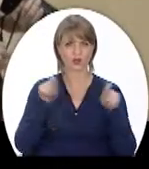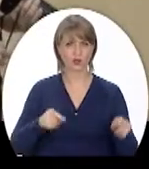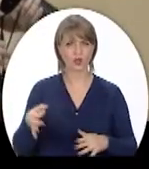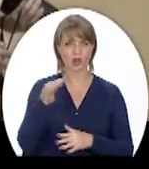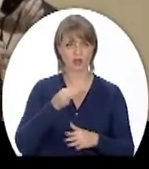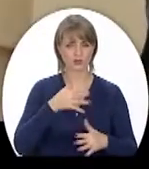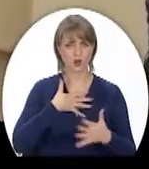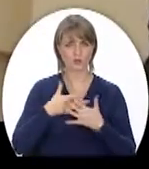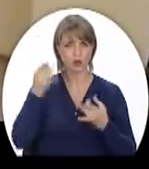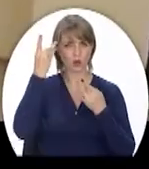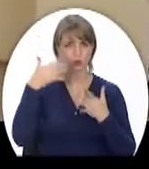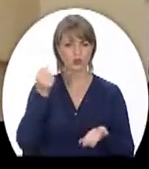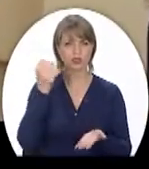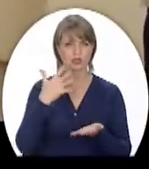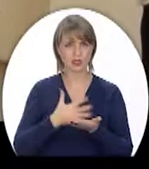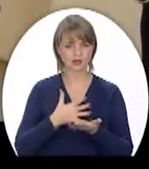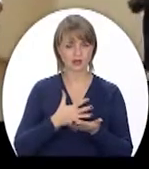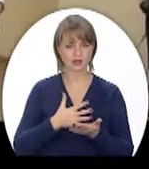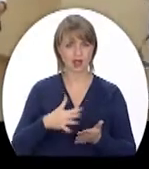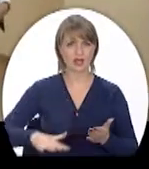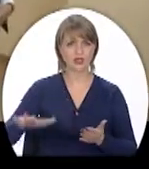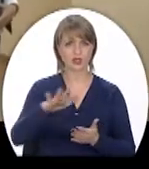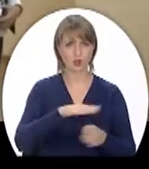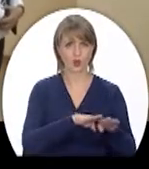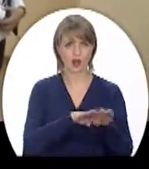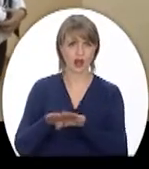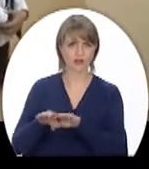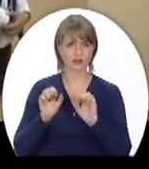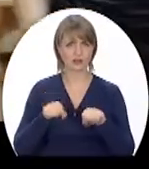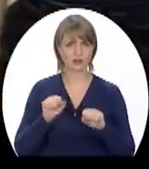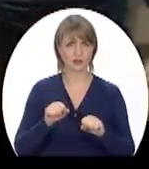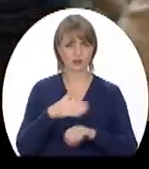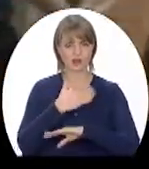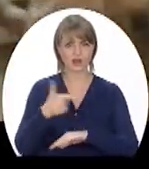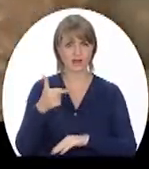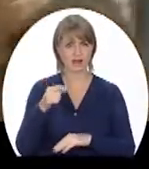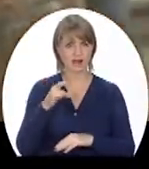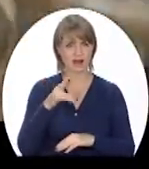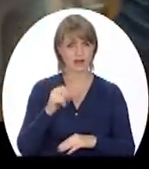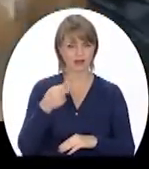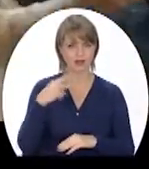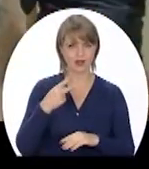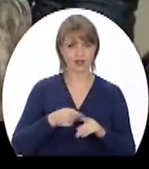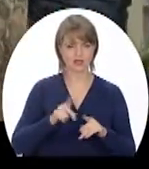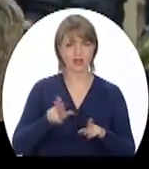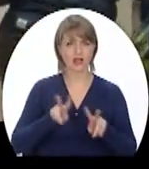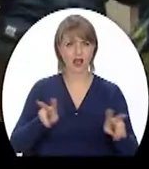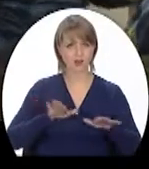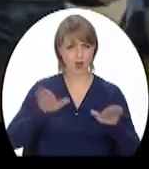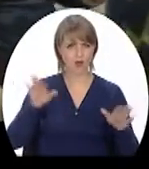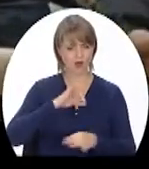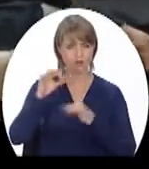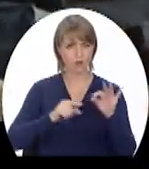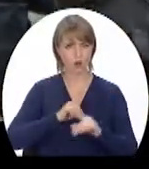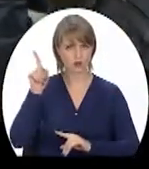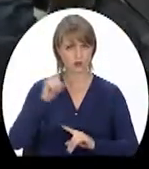областной общественно-культурный центр «Территория равных возможностей» на Гагарина, 20. И это как полет в космос, как